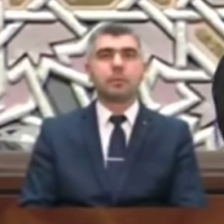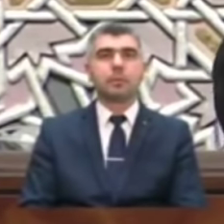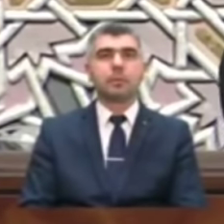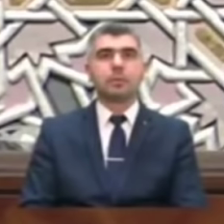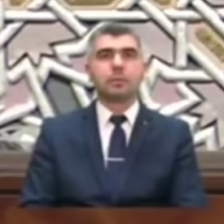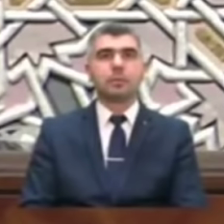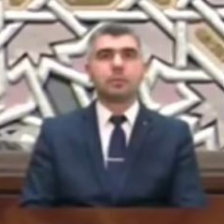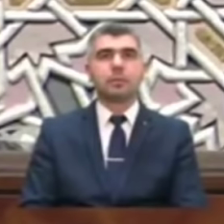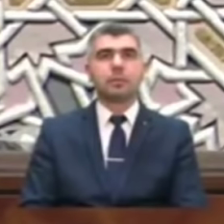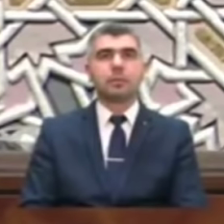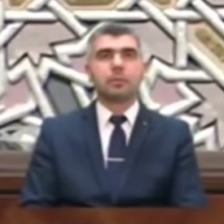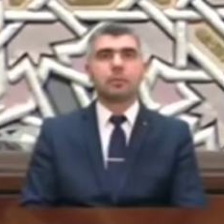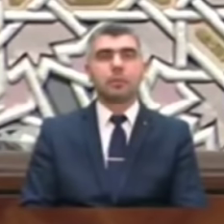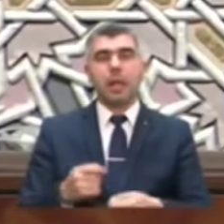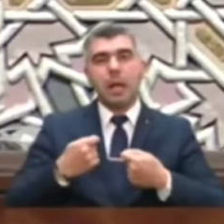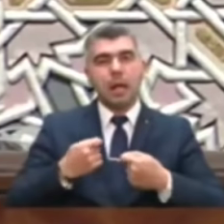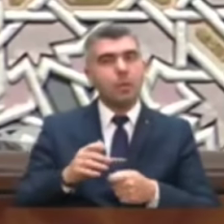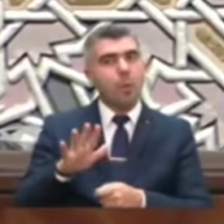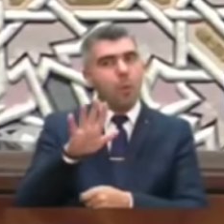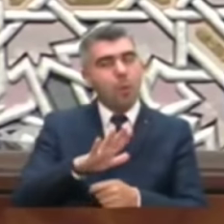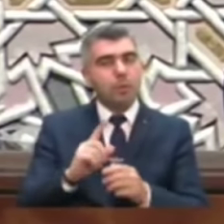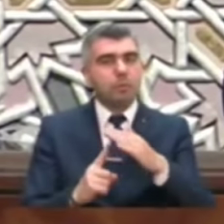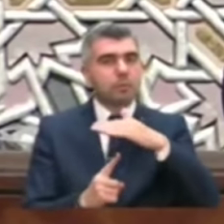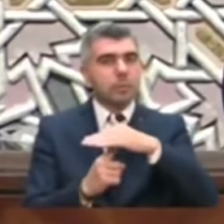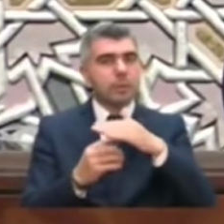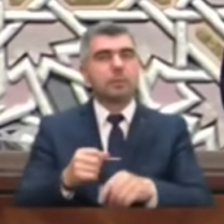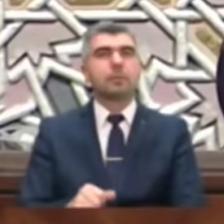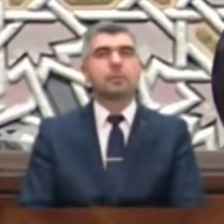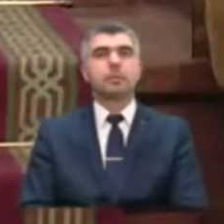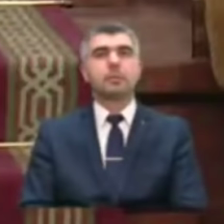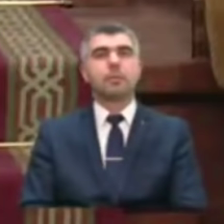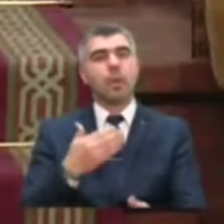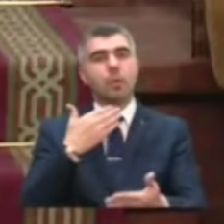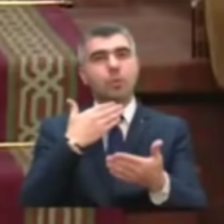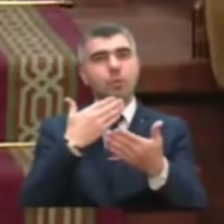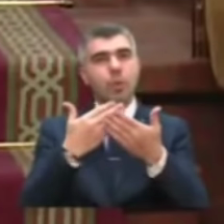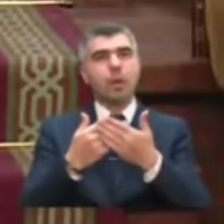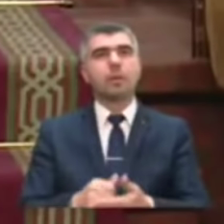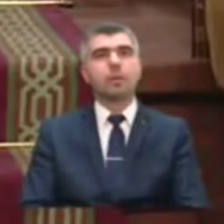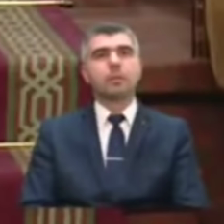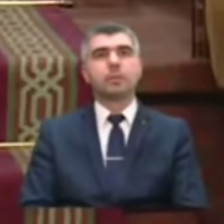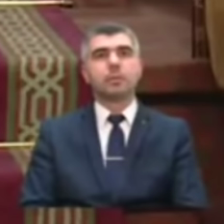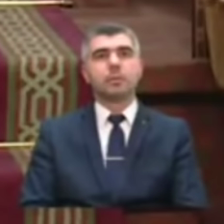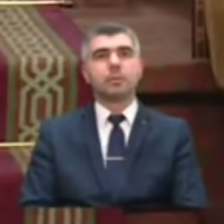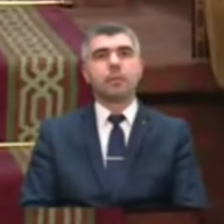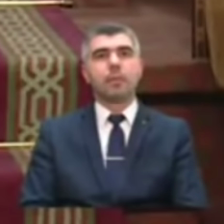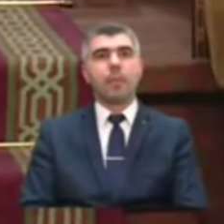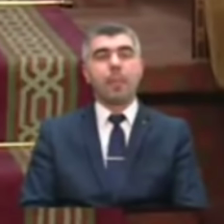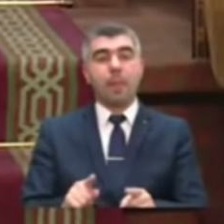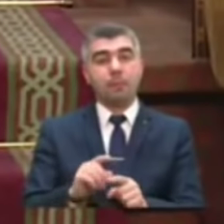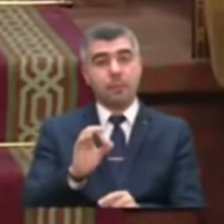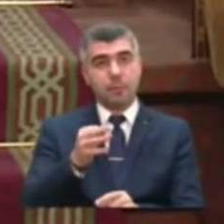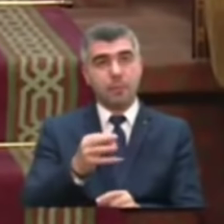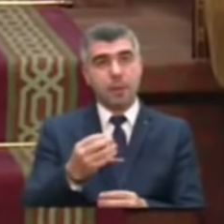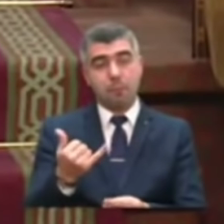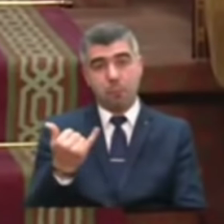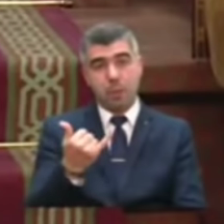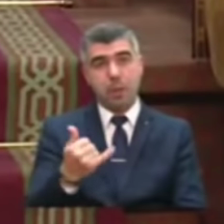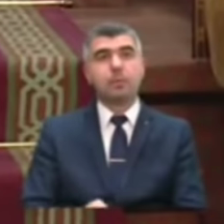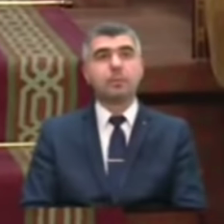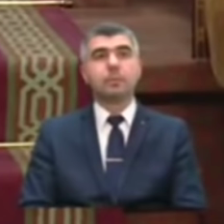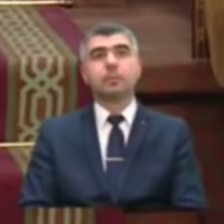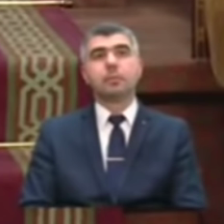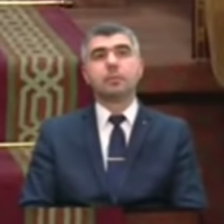للرؤساء كلهم. تفضل السي حيكر. شكرا سيد الرئيس. أنا بدوري أؤكد بأنه القضية ديال